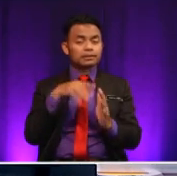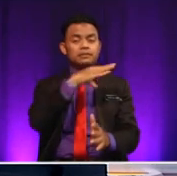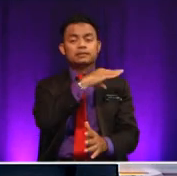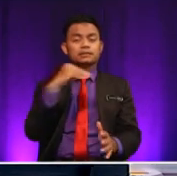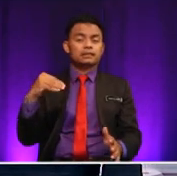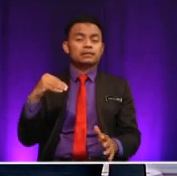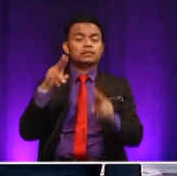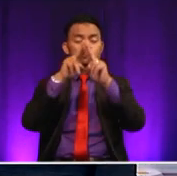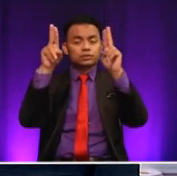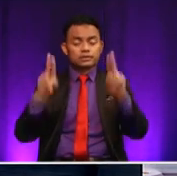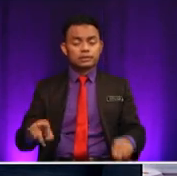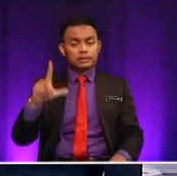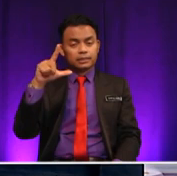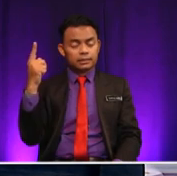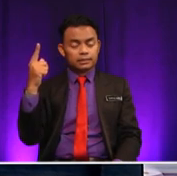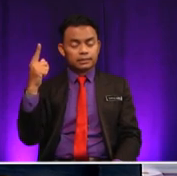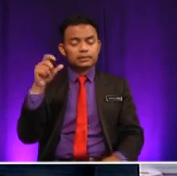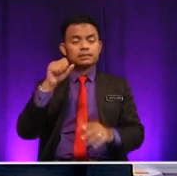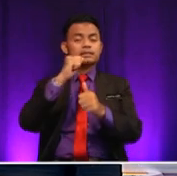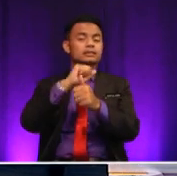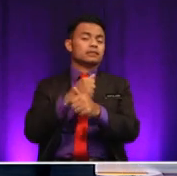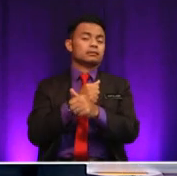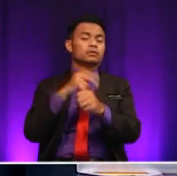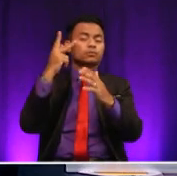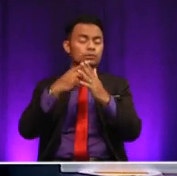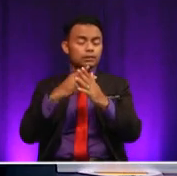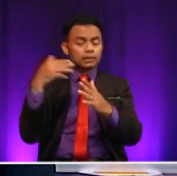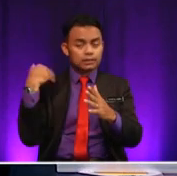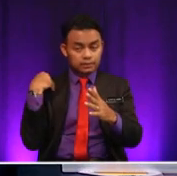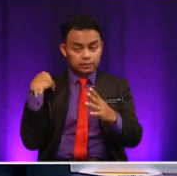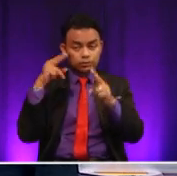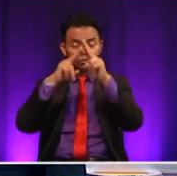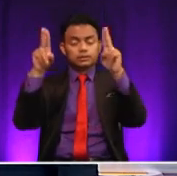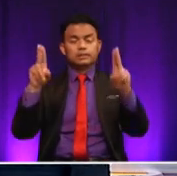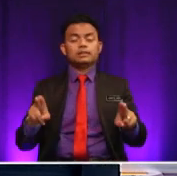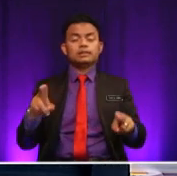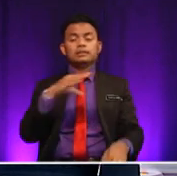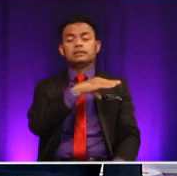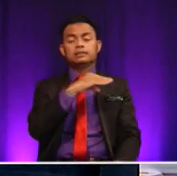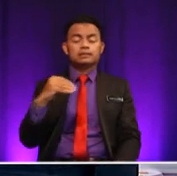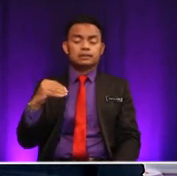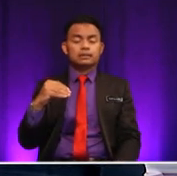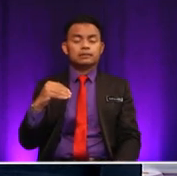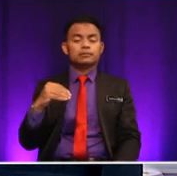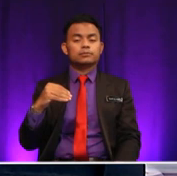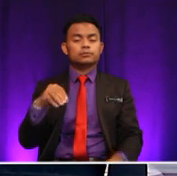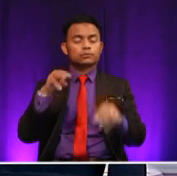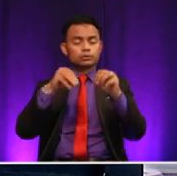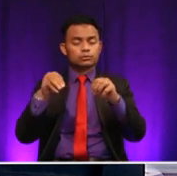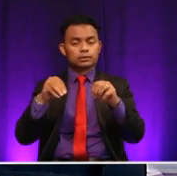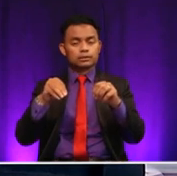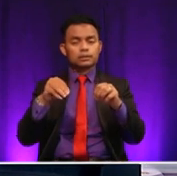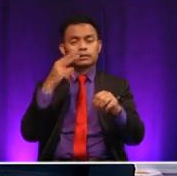komponen ada ujian dan belajar juga perlu melalui nama sesawang untuk melihat hujan-hujan lain maklumat yang